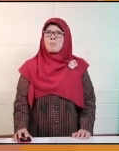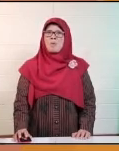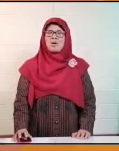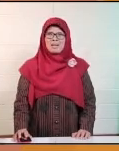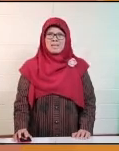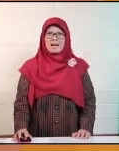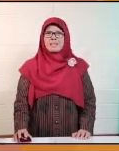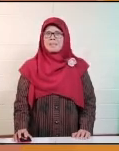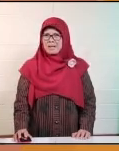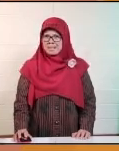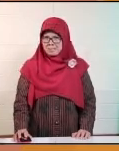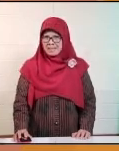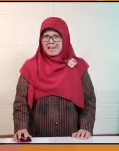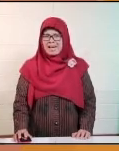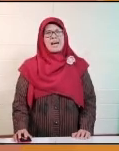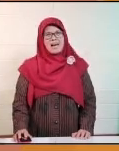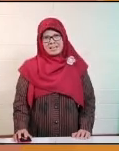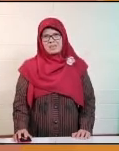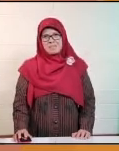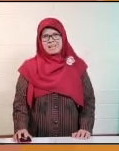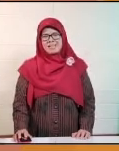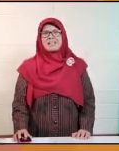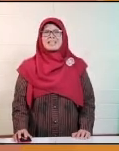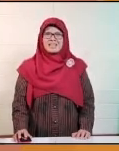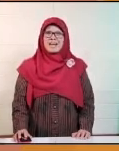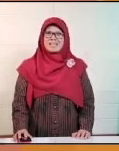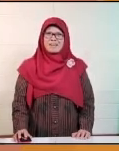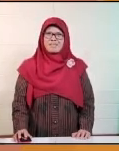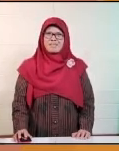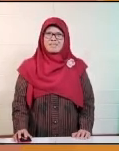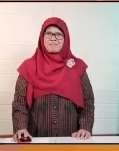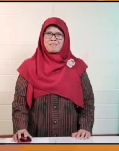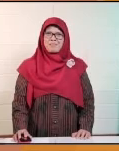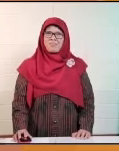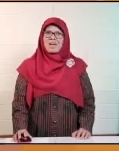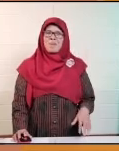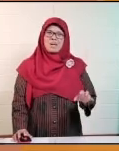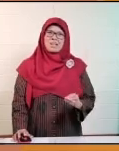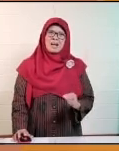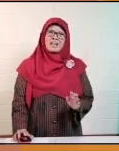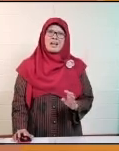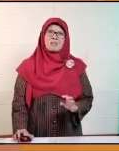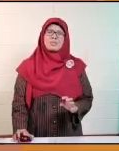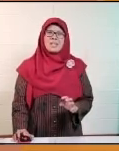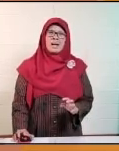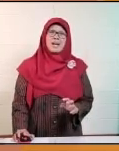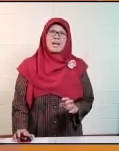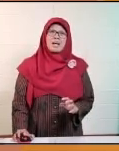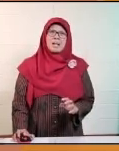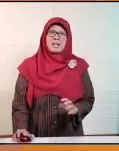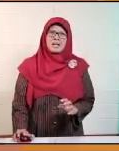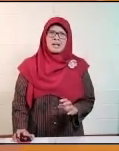berkelompok dengan teman sebaya atau teman senasib Hai nah biasanya anak